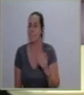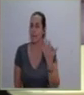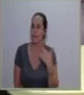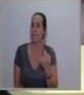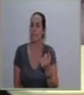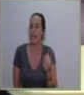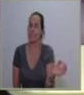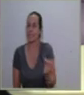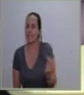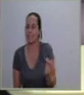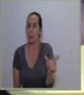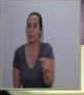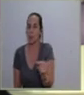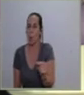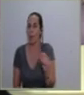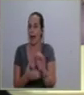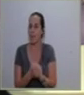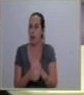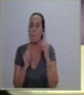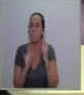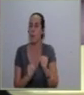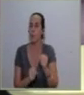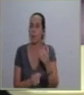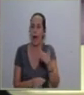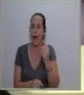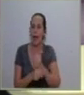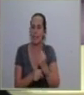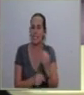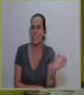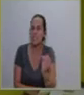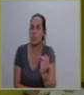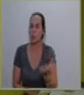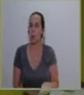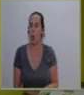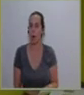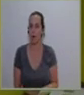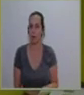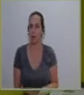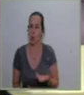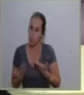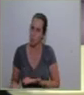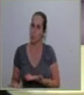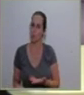קצת לסתכסך בין זוגות, בין חברות, בטוח יצא לך לבשל איזה סכסוך טוב ככה, אה? לא נאוריי.